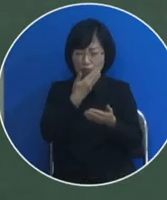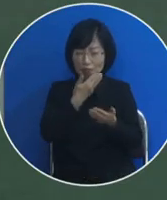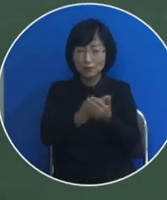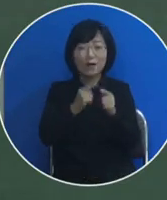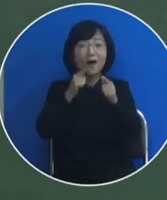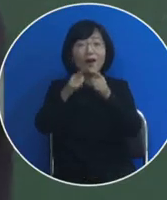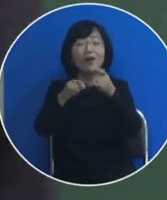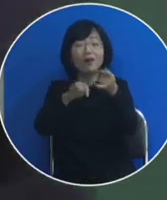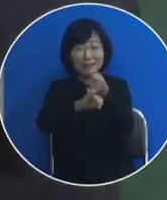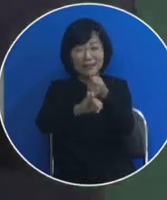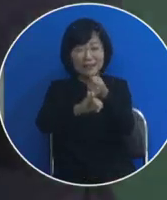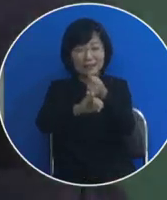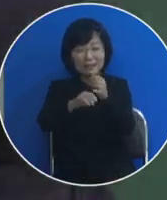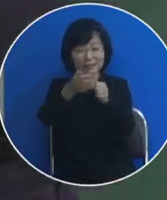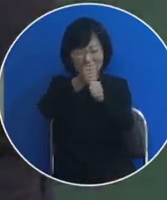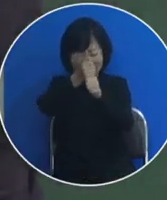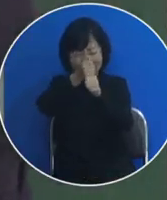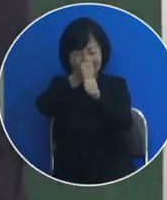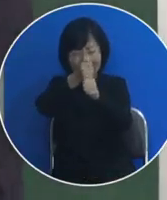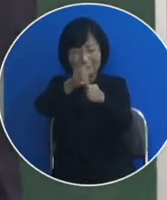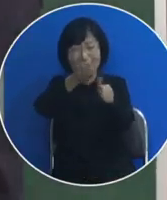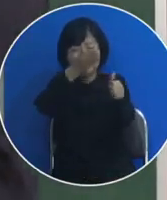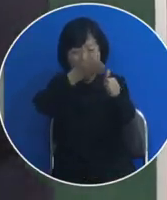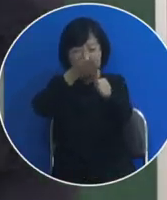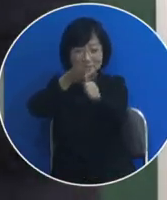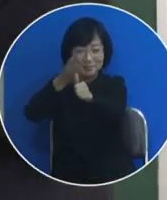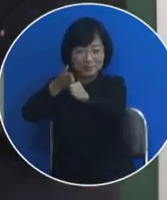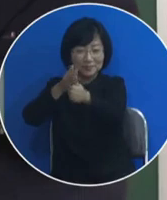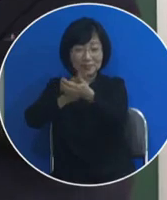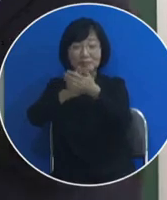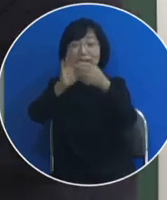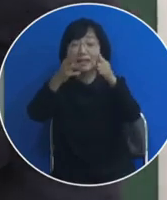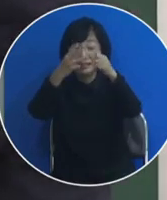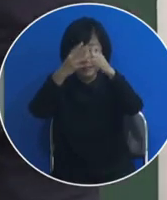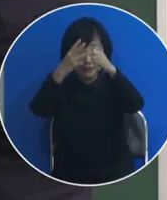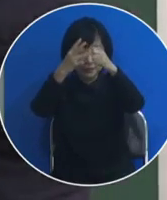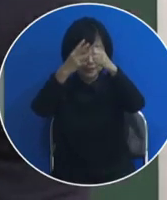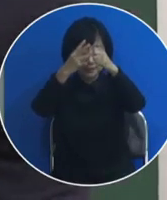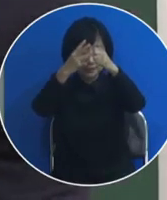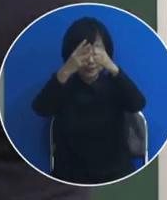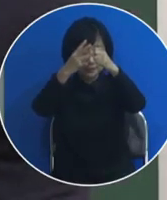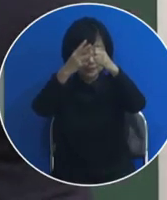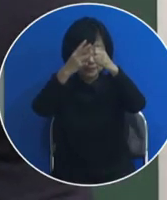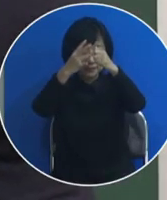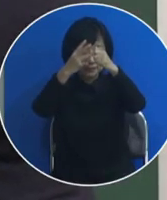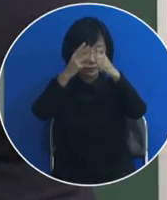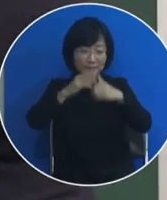important blessing and covenant, you need to hold on to that. 세 번째입니다. Then the third thing.